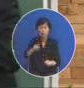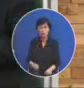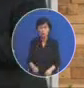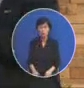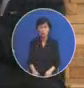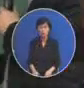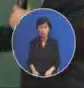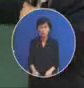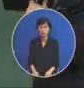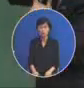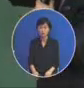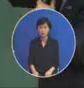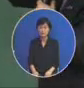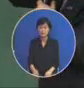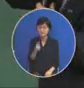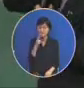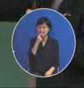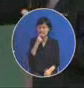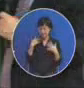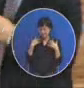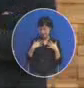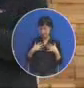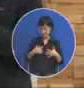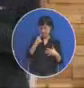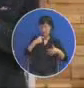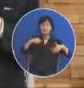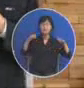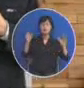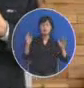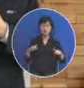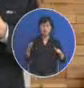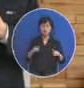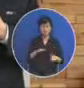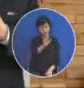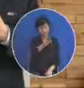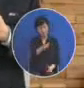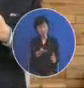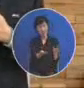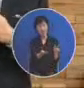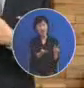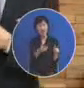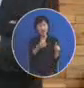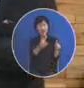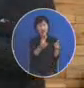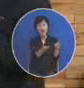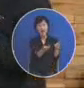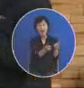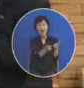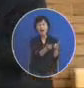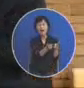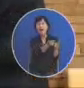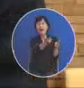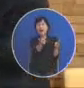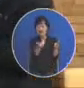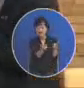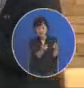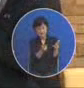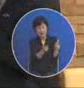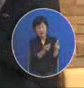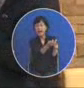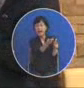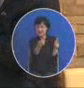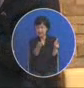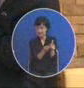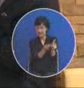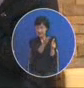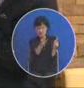same thing in Acts 1:11. 신옷 입은 천사들이 뭐라고 말했습니까? 갈릴리 사람들아 그랬어요. Now there were angels dressed in white, and they